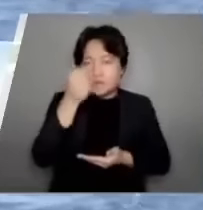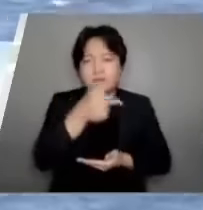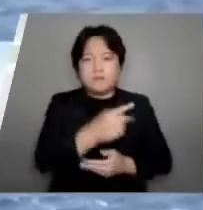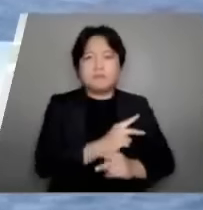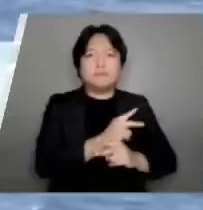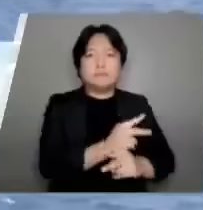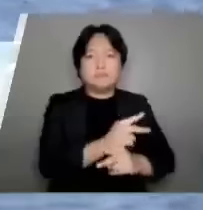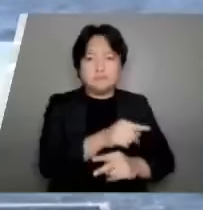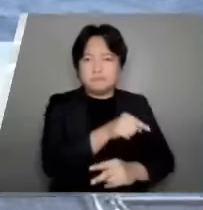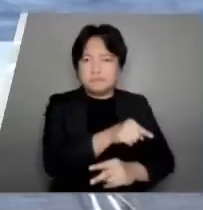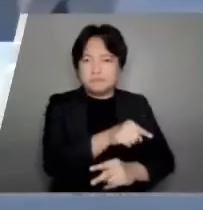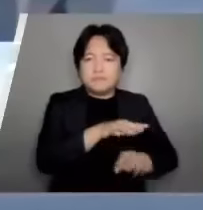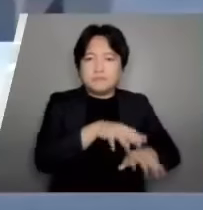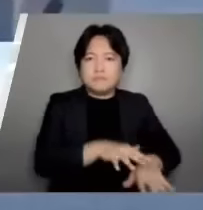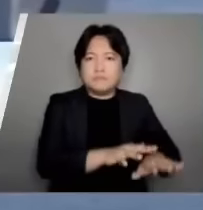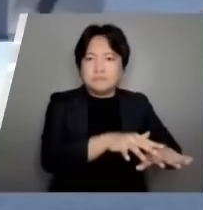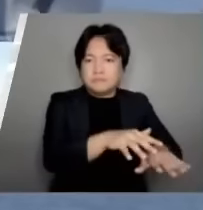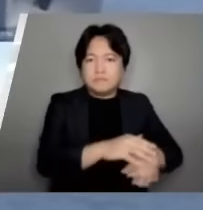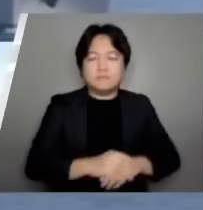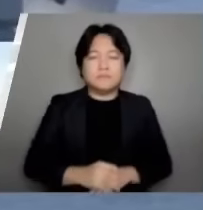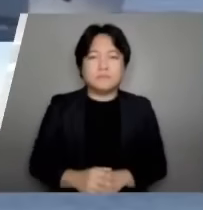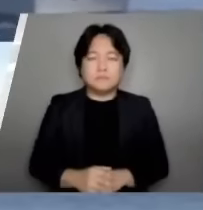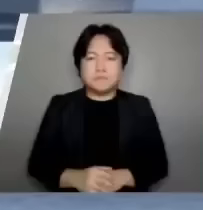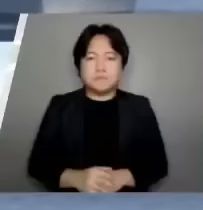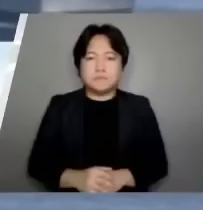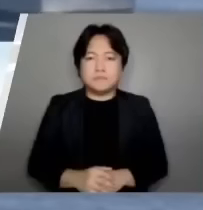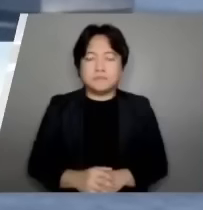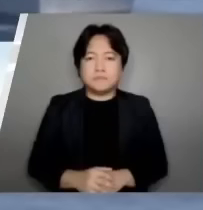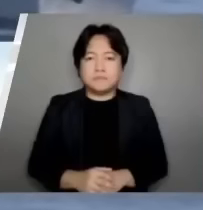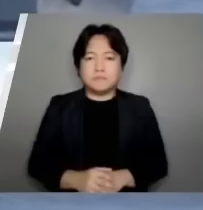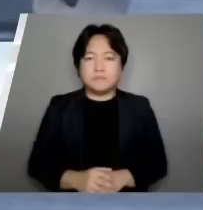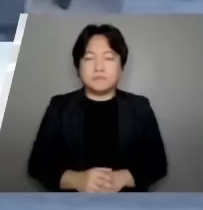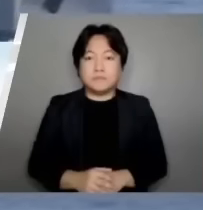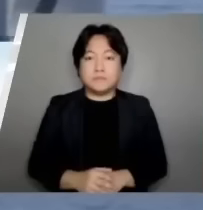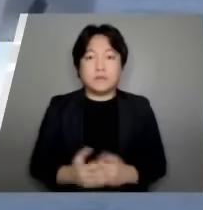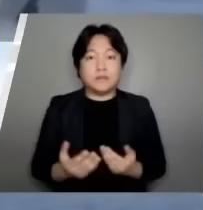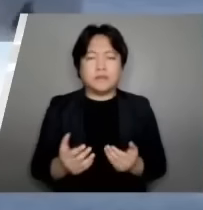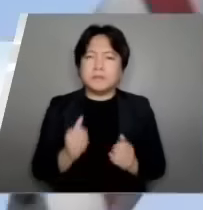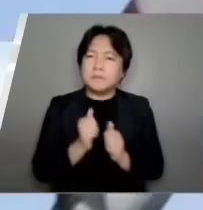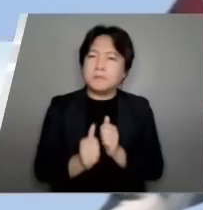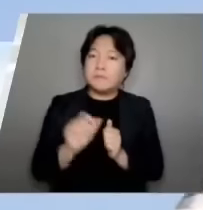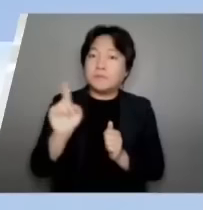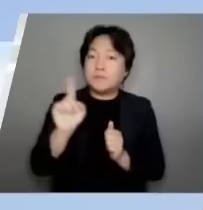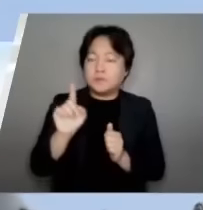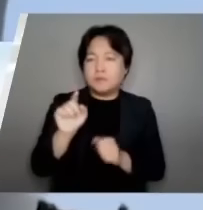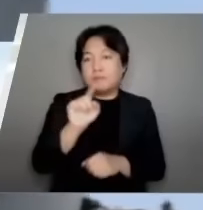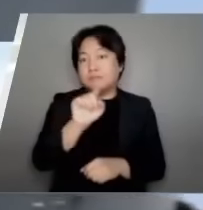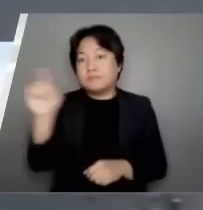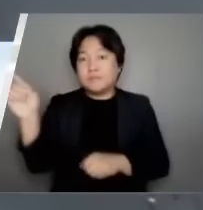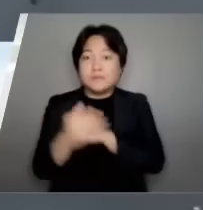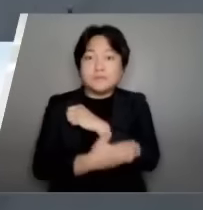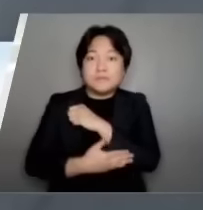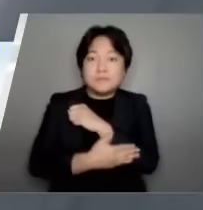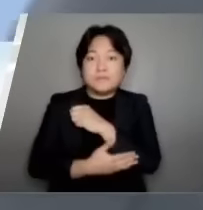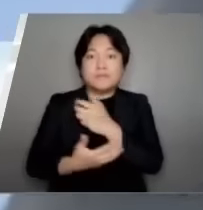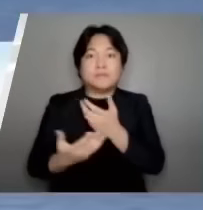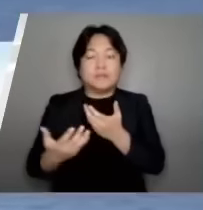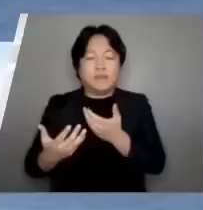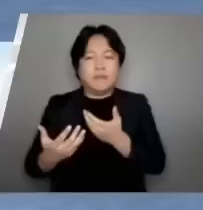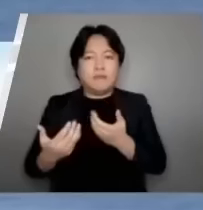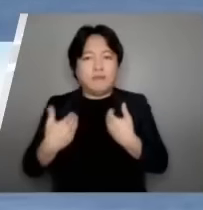Activity o MMCA. Sa ganyan, sabay-sabay naglalayag ang mga barko o nagpapatrolya ang mga eroplano ng mga kaalyadong